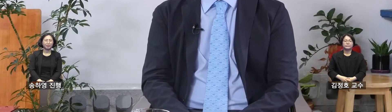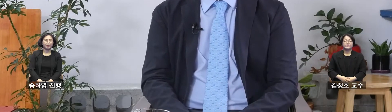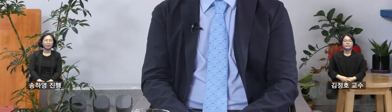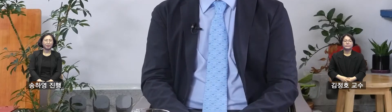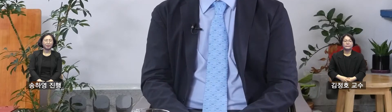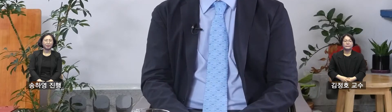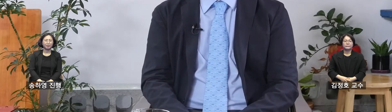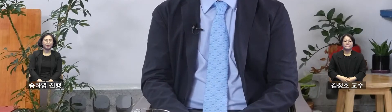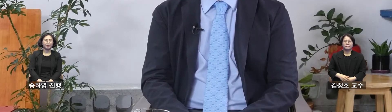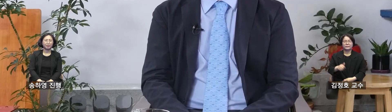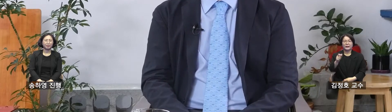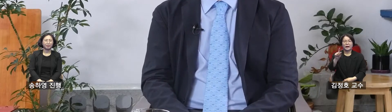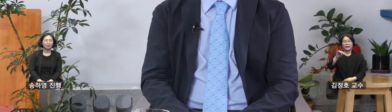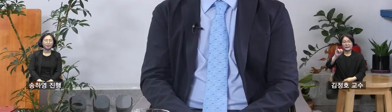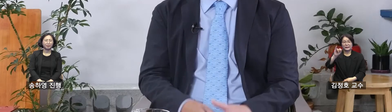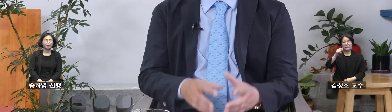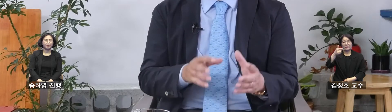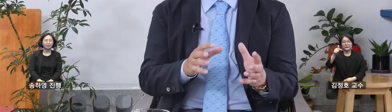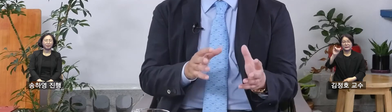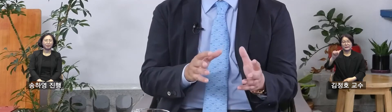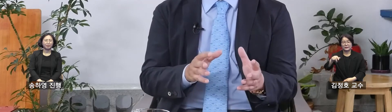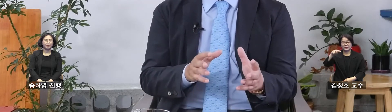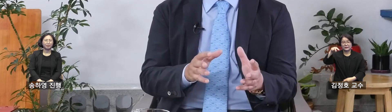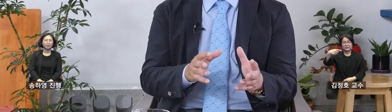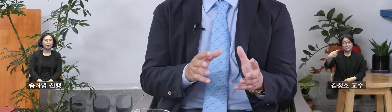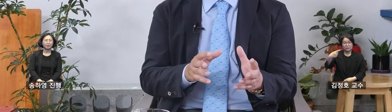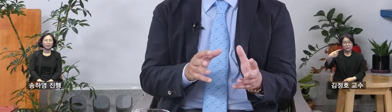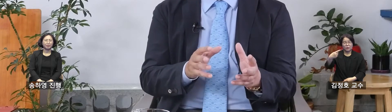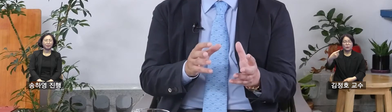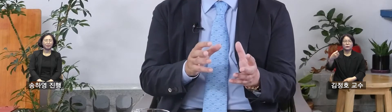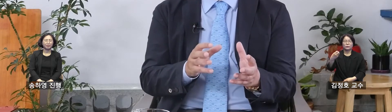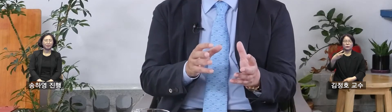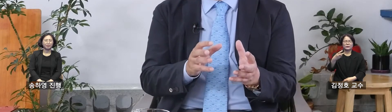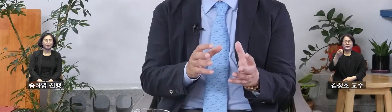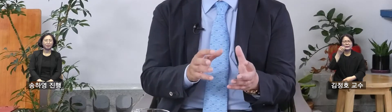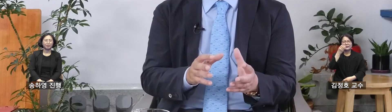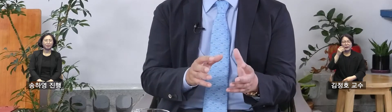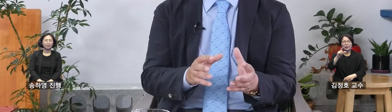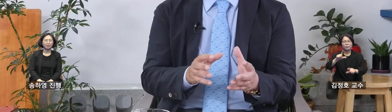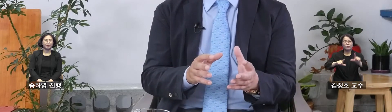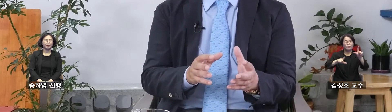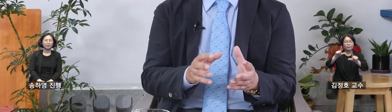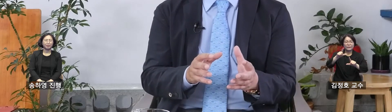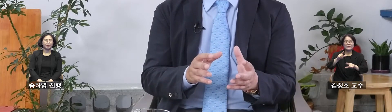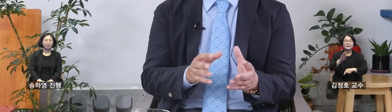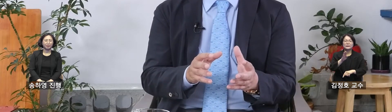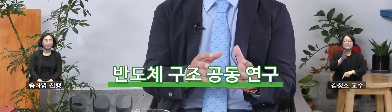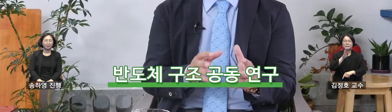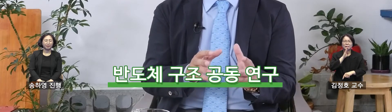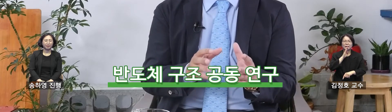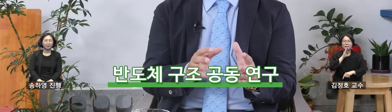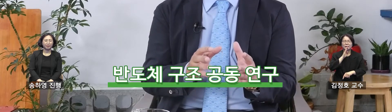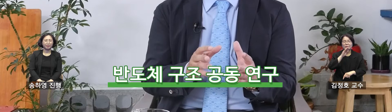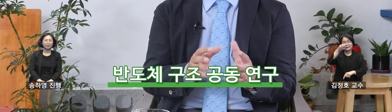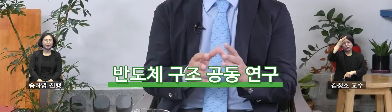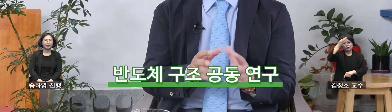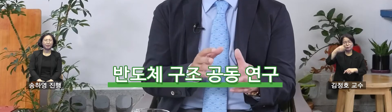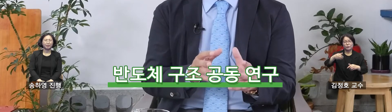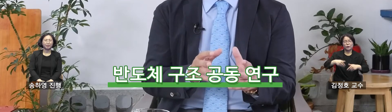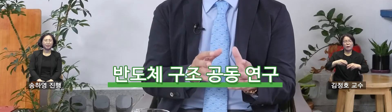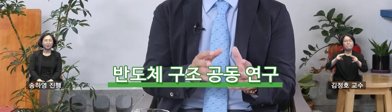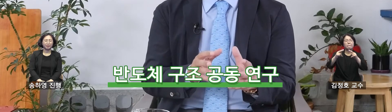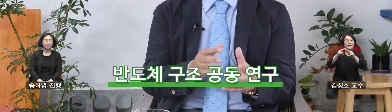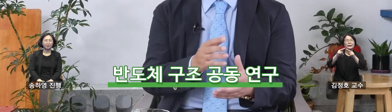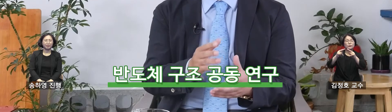드리겠습니다만은 하이닉스하고 아주 이상한 구조, 아주 진짜 성능이 많이 필요한 그런